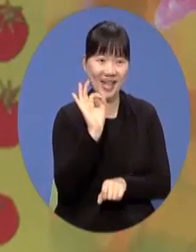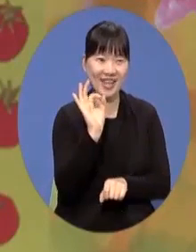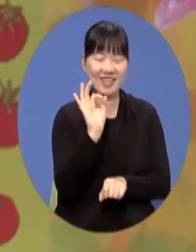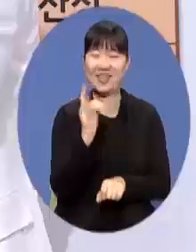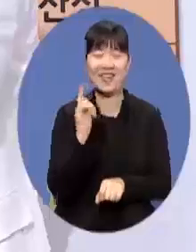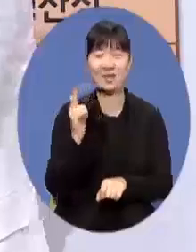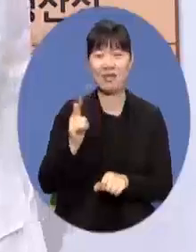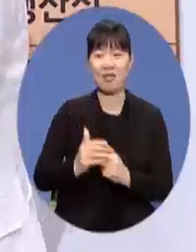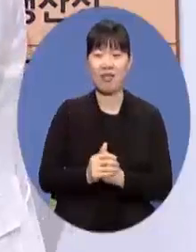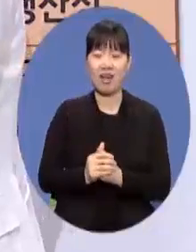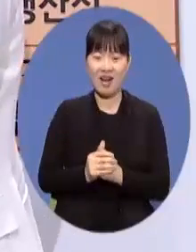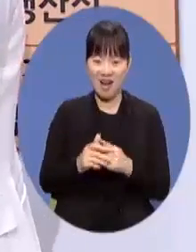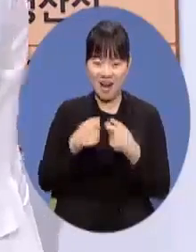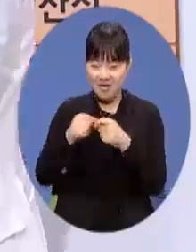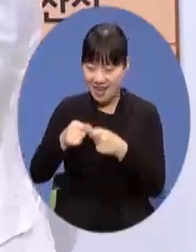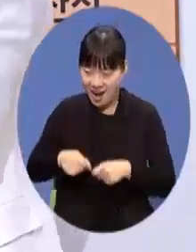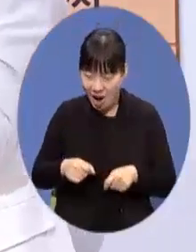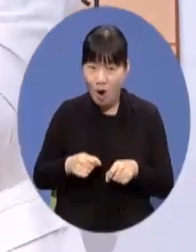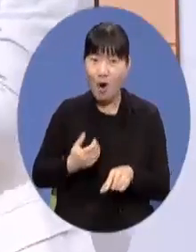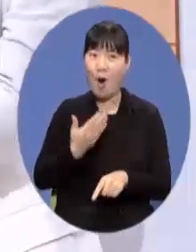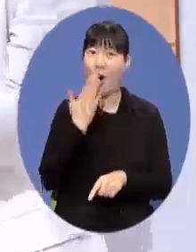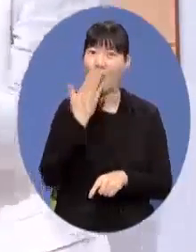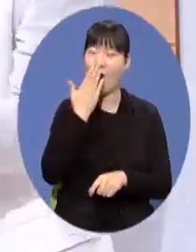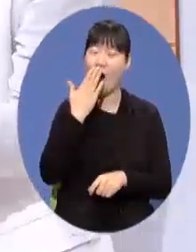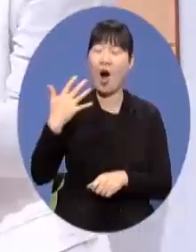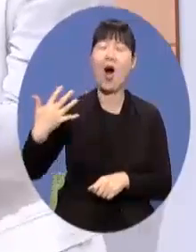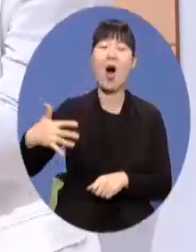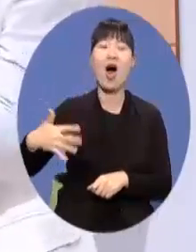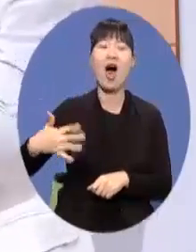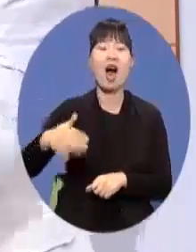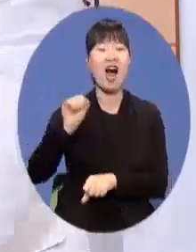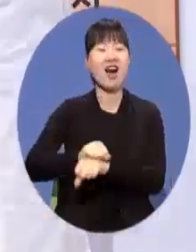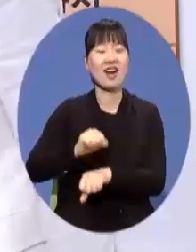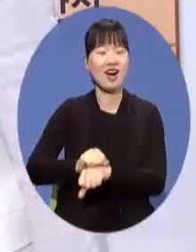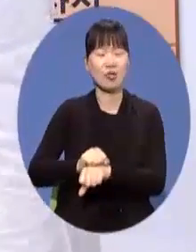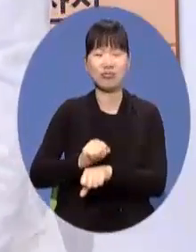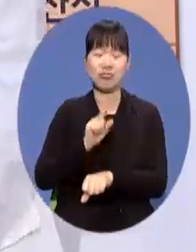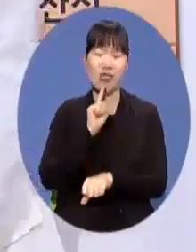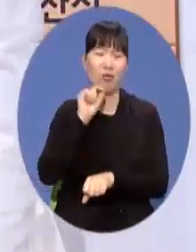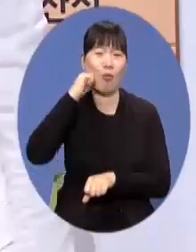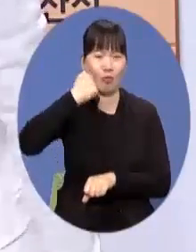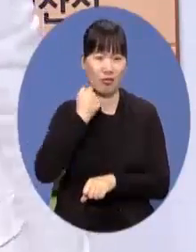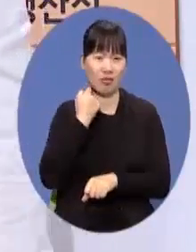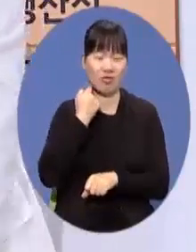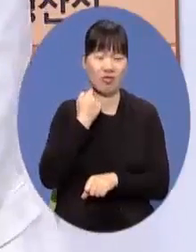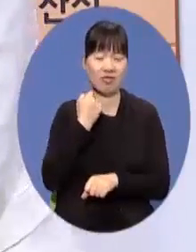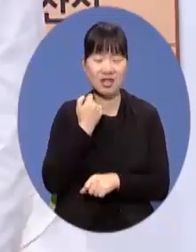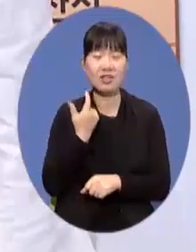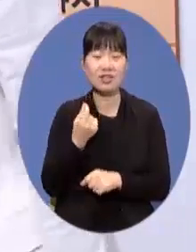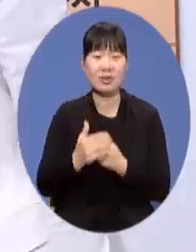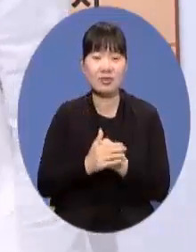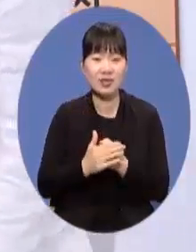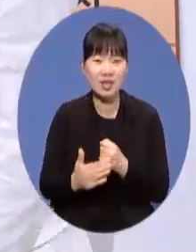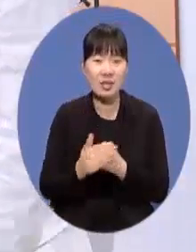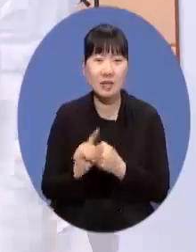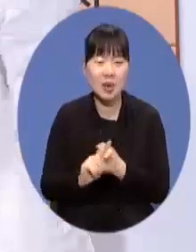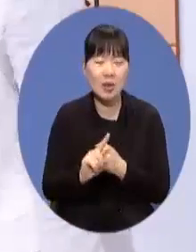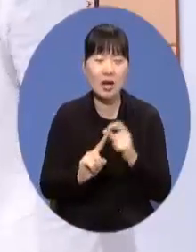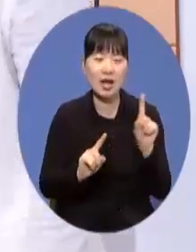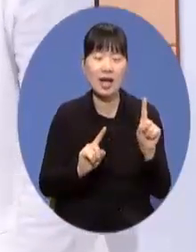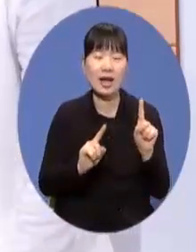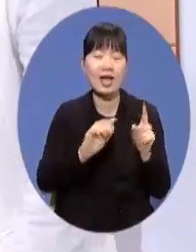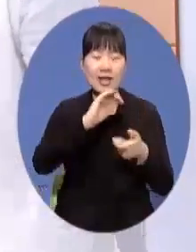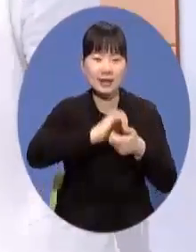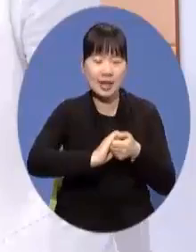야 이렇게 산산조각을 내다니 멋진 거 이럴 수는 없지 않습니까. 네. 네. 그래서 이때 저 해줘야 되는 게 뭐냐면 바로 한계를